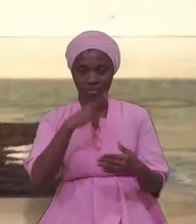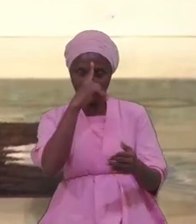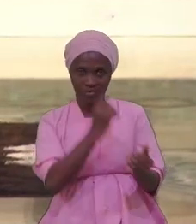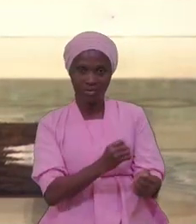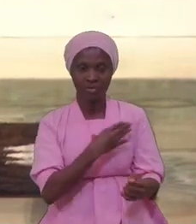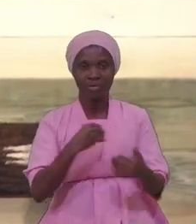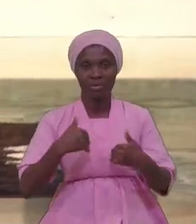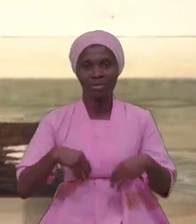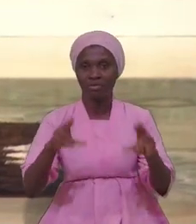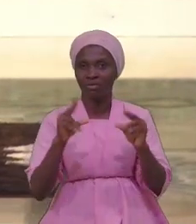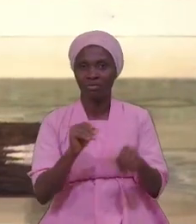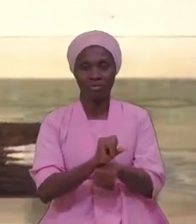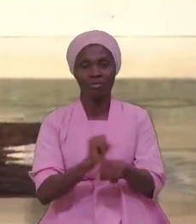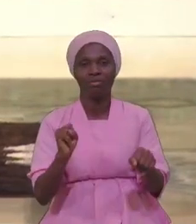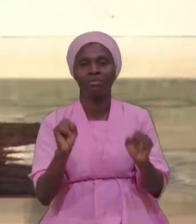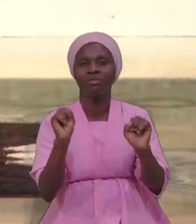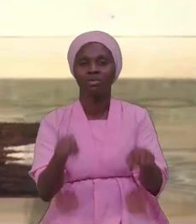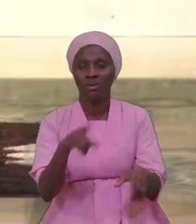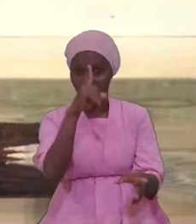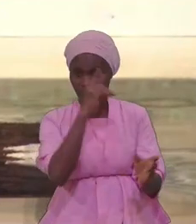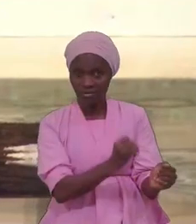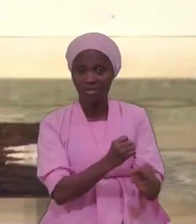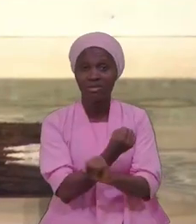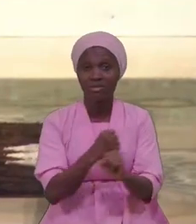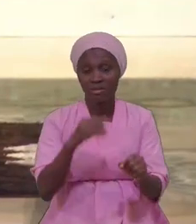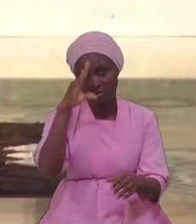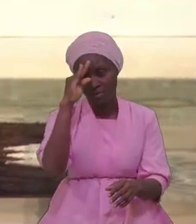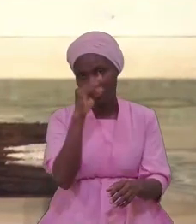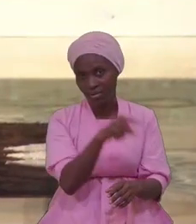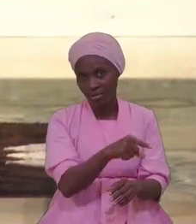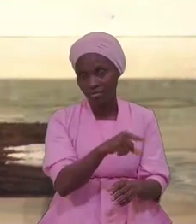La foi peut-elle le sauver?